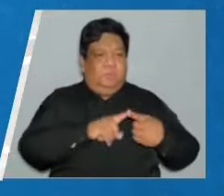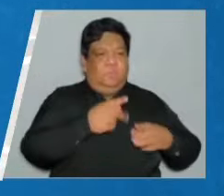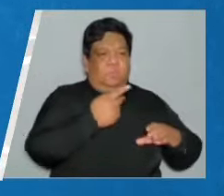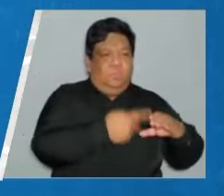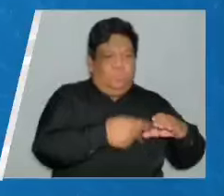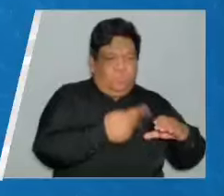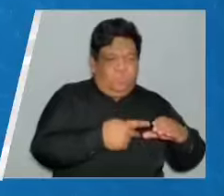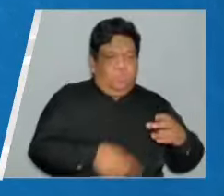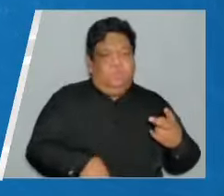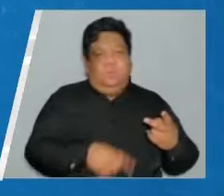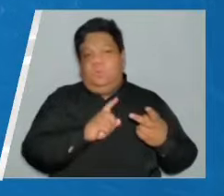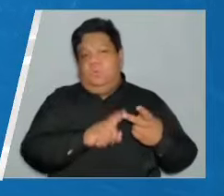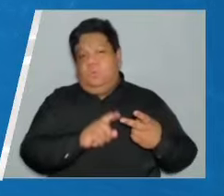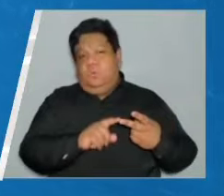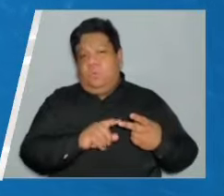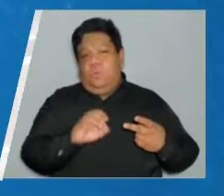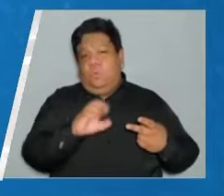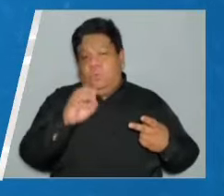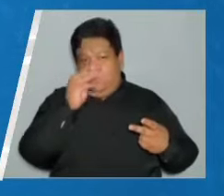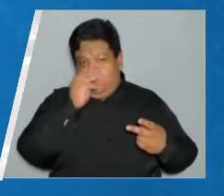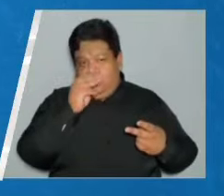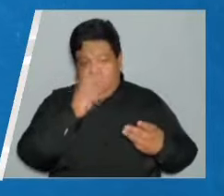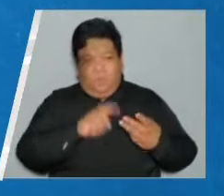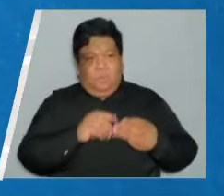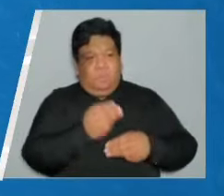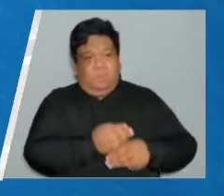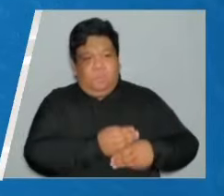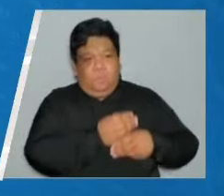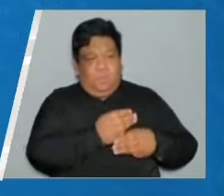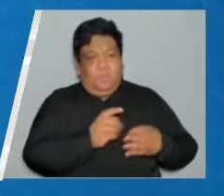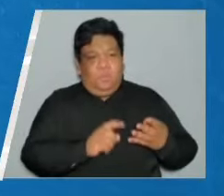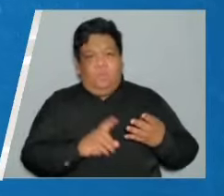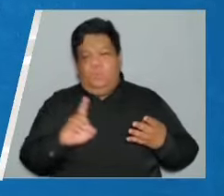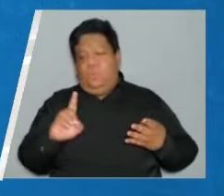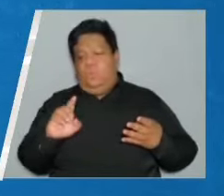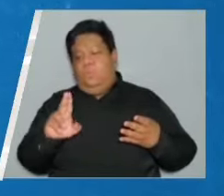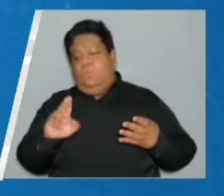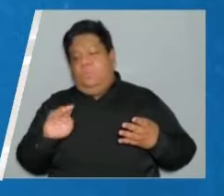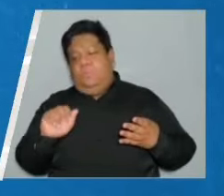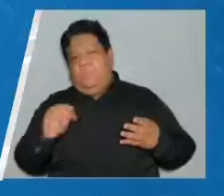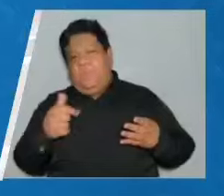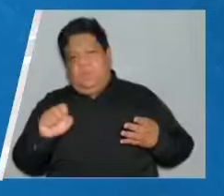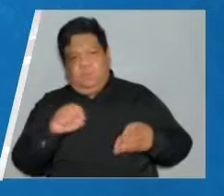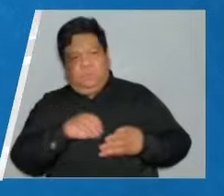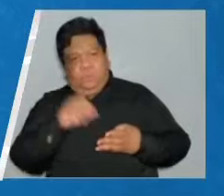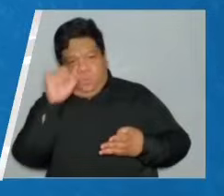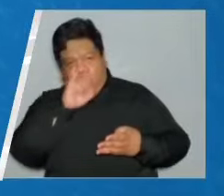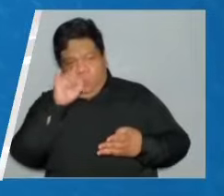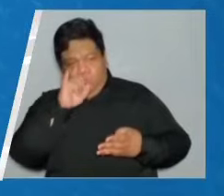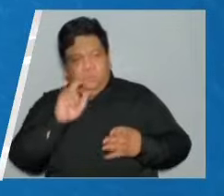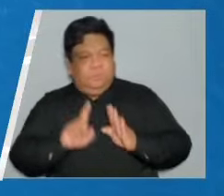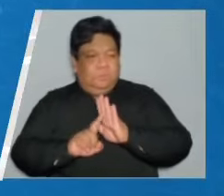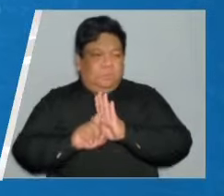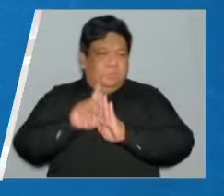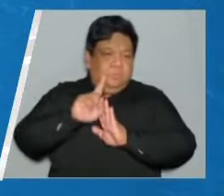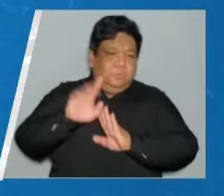Mindoro, Masbate City at Dumangas, Iloilo, kung saan posibleng umabot sa 42 degrees Celsius ang heat